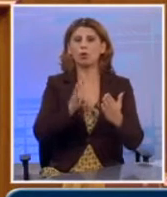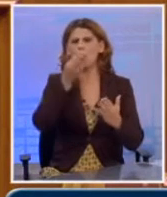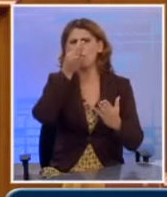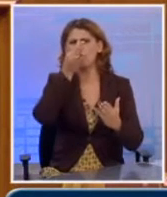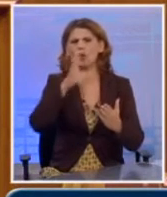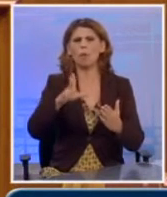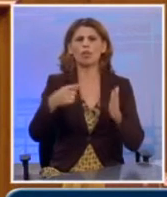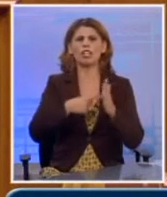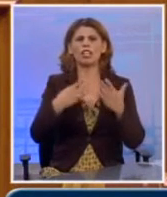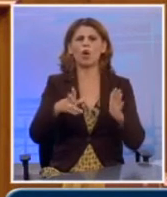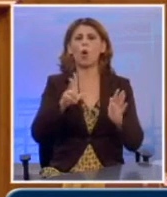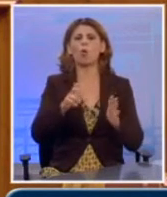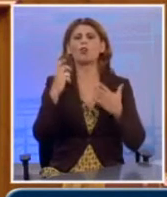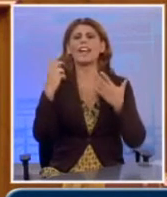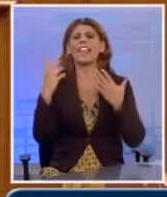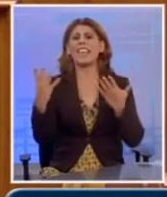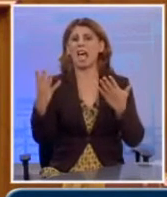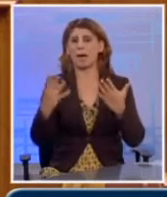89.